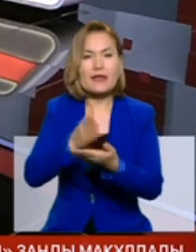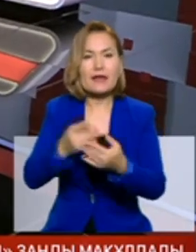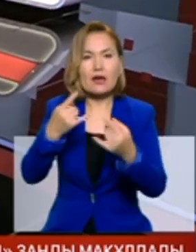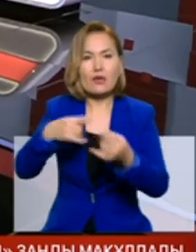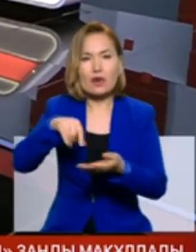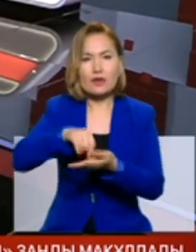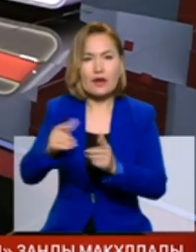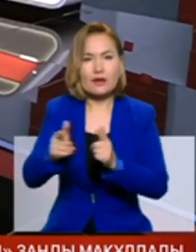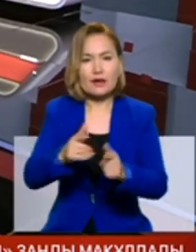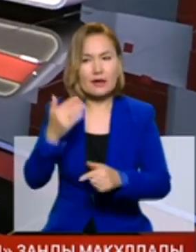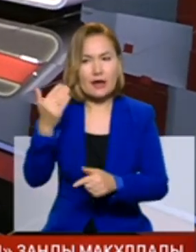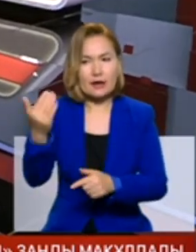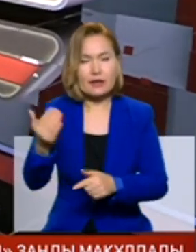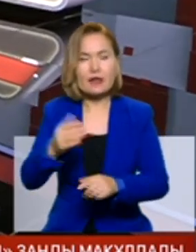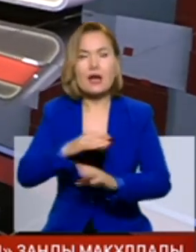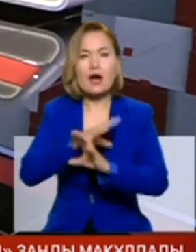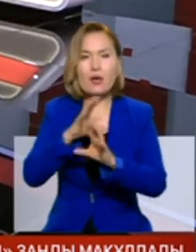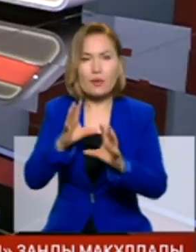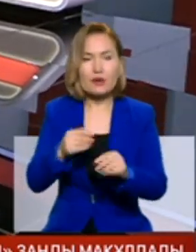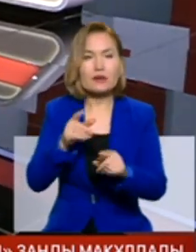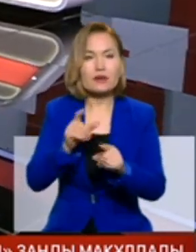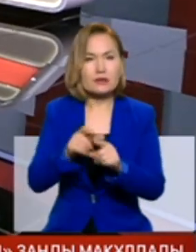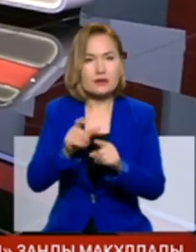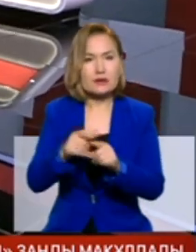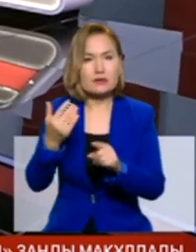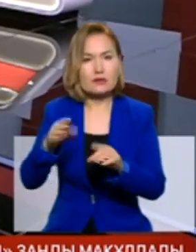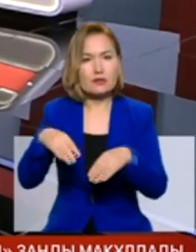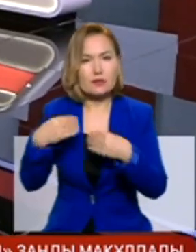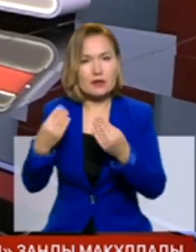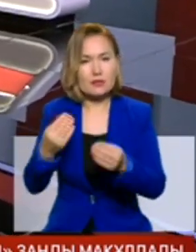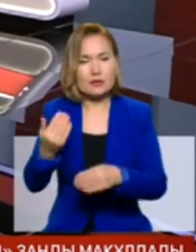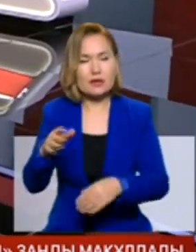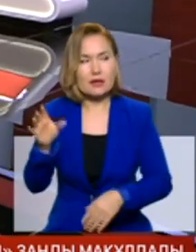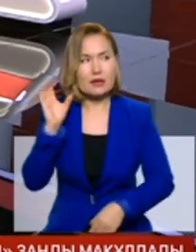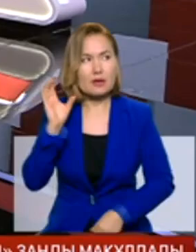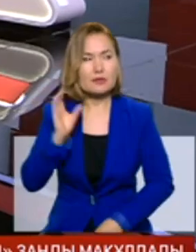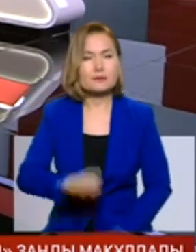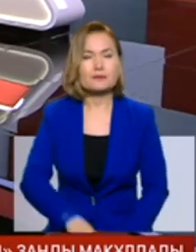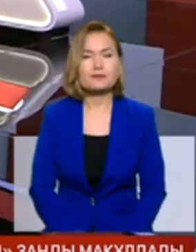дайын. Дәуренбек, эфир тізгіні өзіңізде.